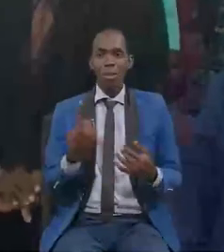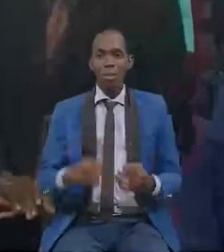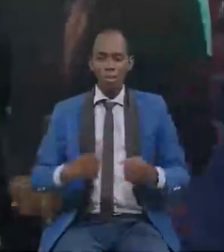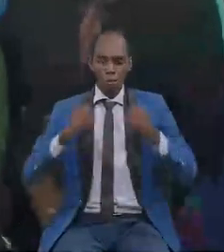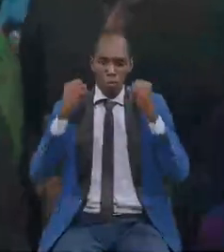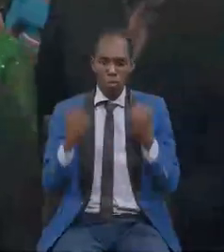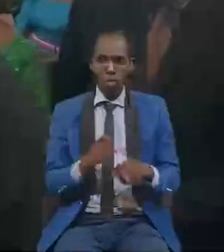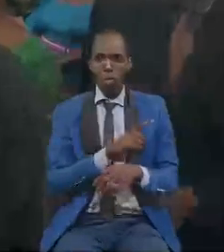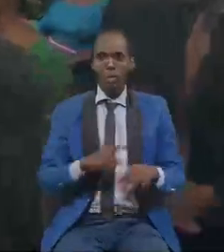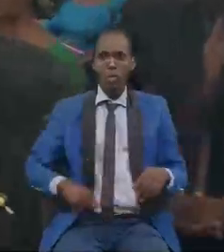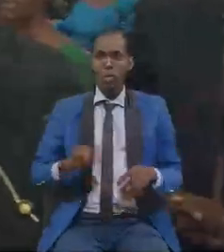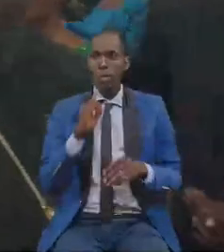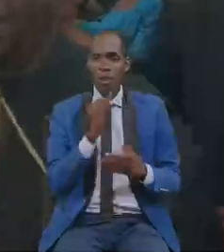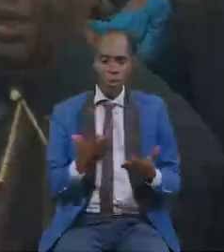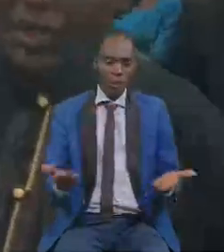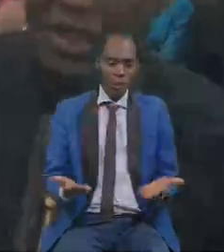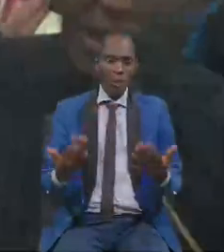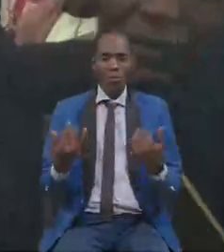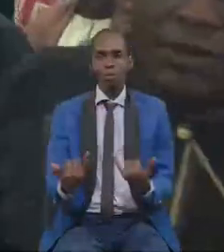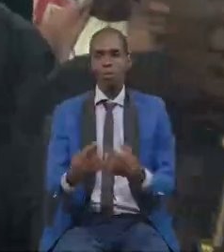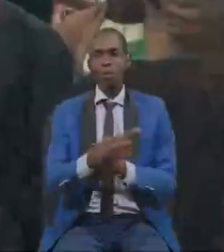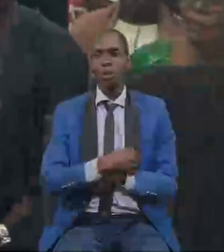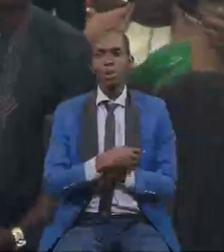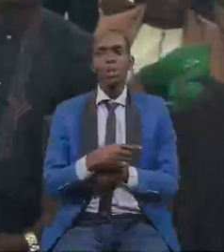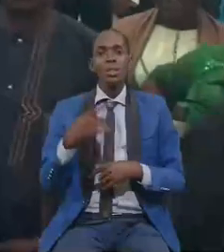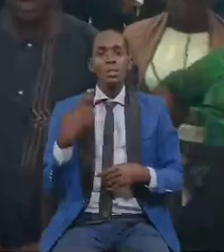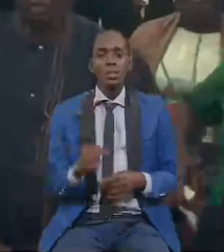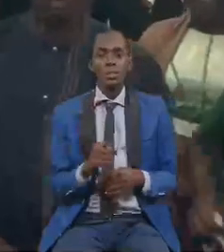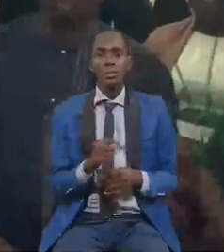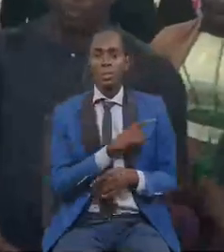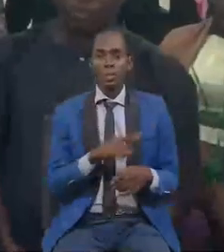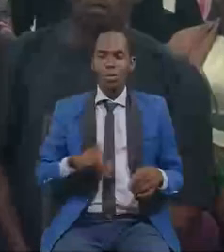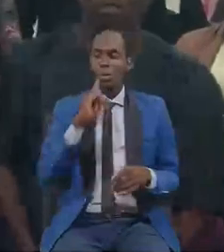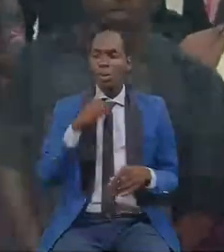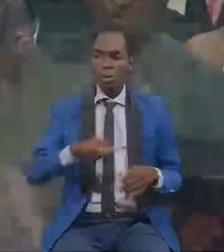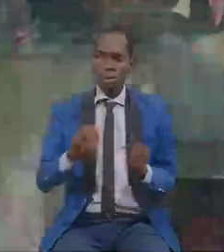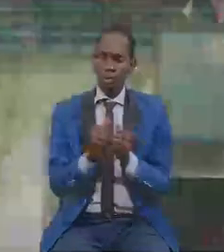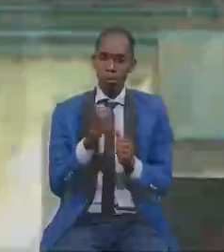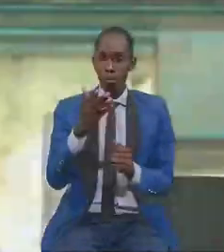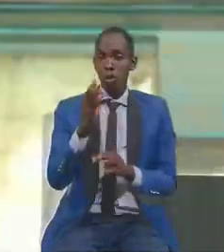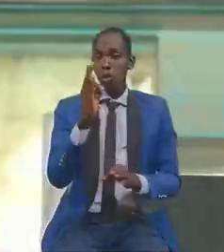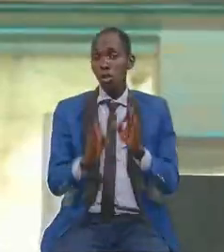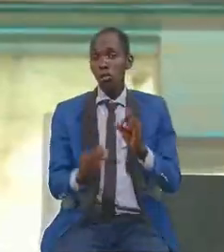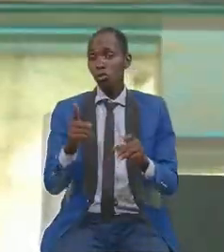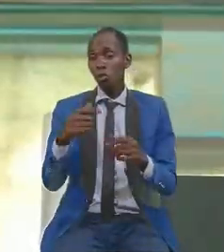du Seigneur est disponible ce jour. Il est là avec vous. Et si vous rétrogradez, pourquoi ne